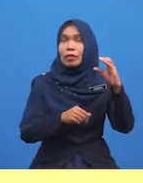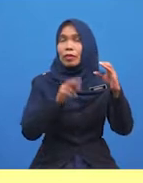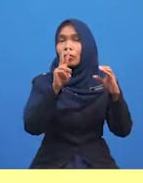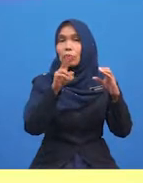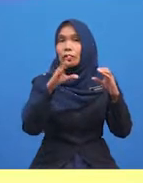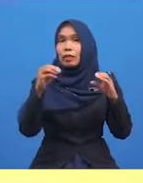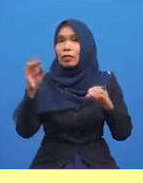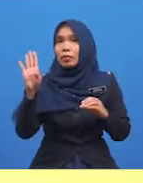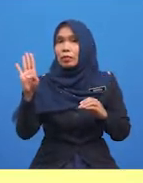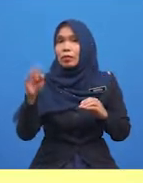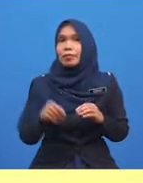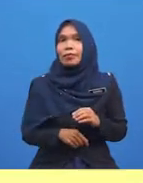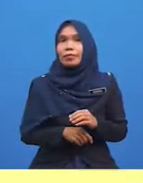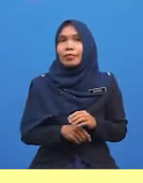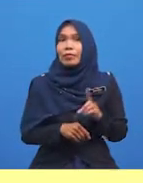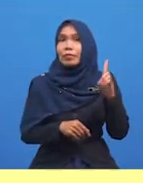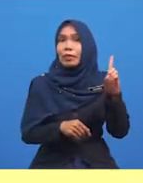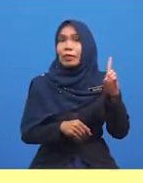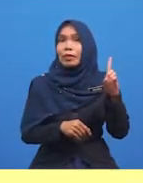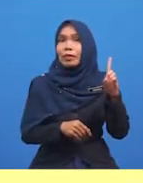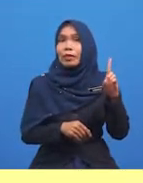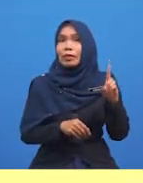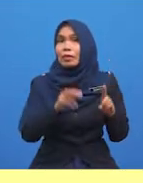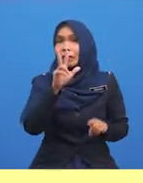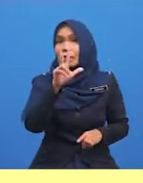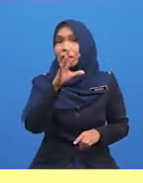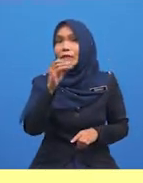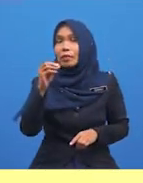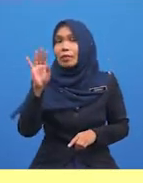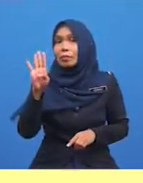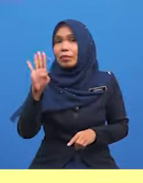4. D, 3 dan 4.